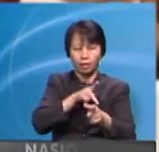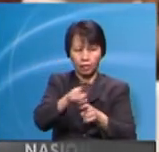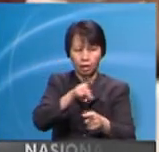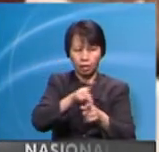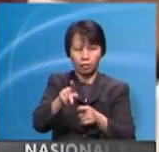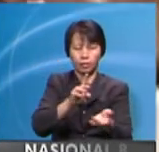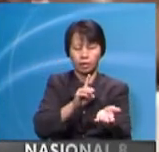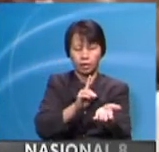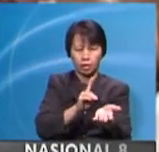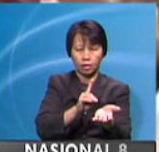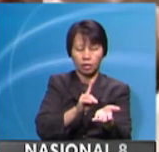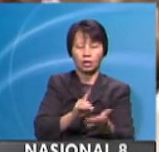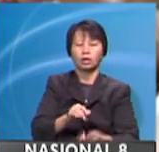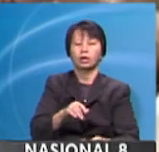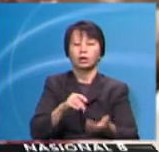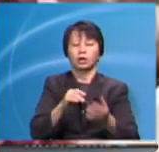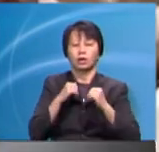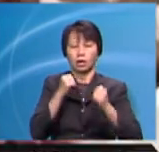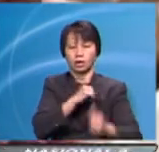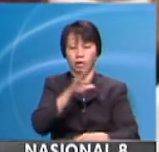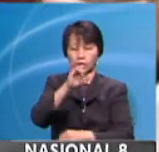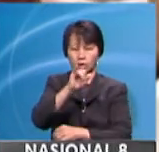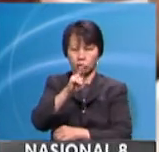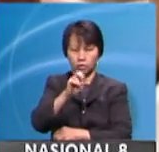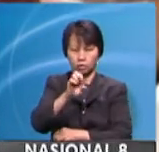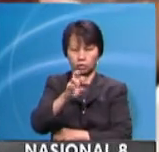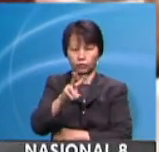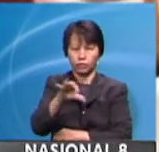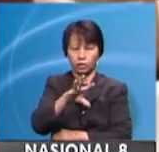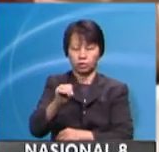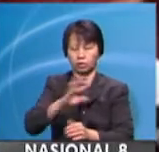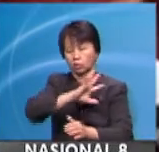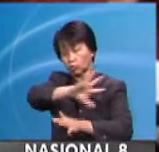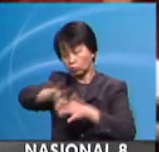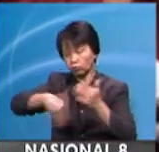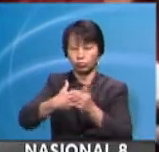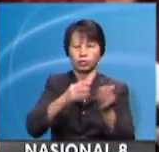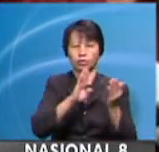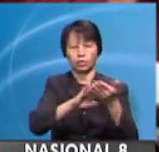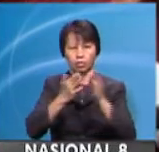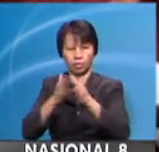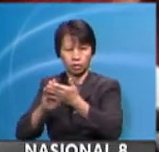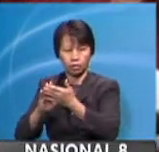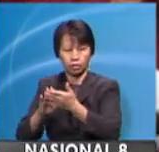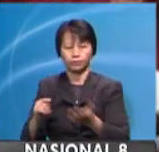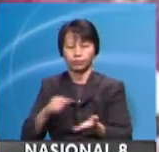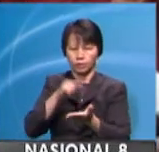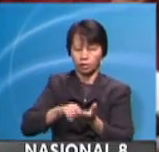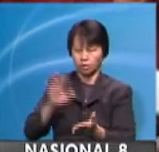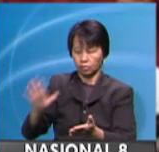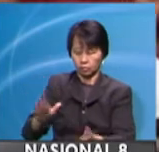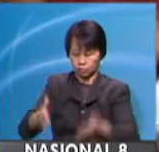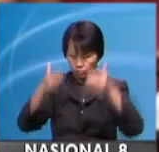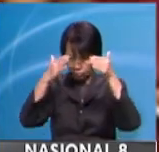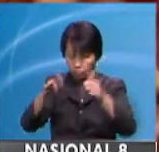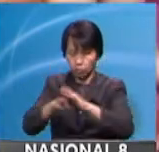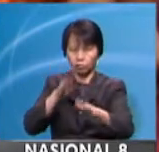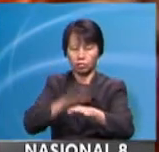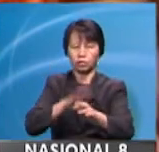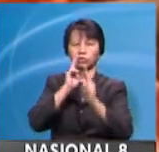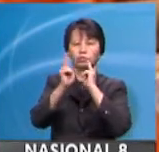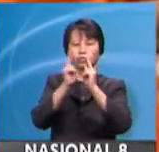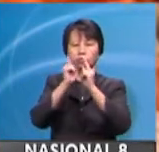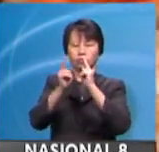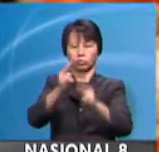pakar-pakar perubatan, ahli intervensi dan keseluruhan komuniti. Perkara itu jugalah yang beliau tekankan semasa berucap